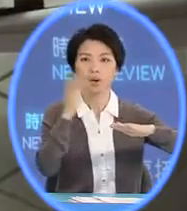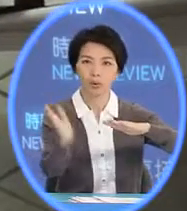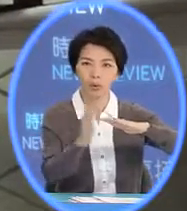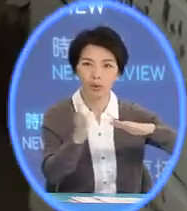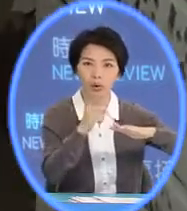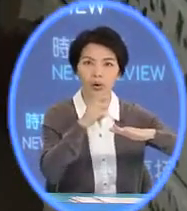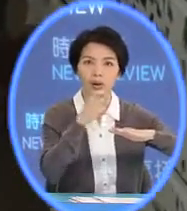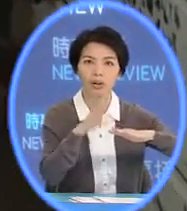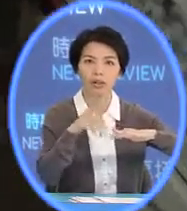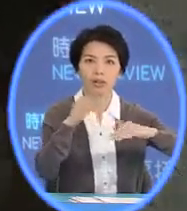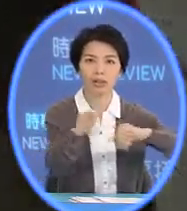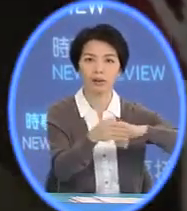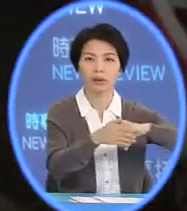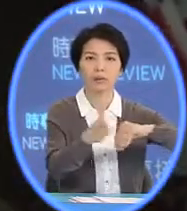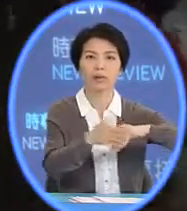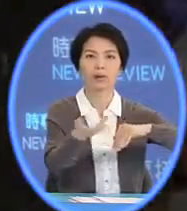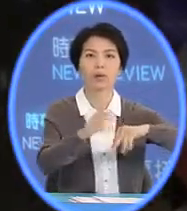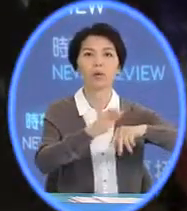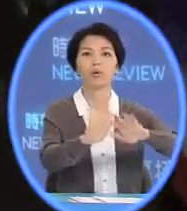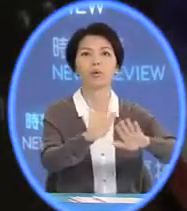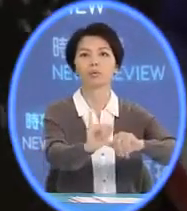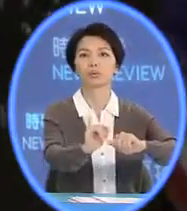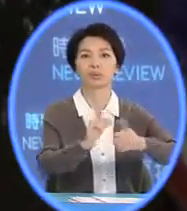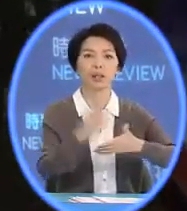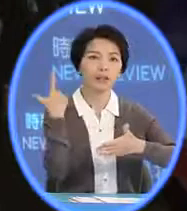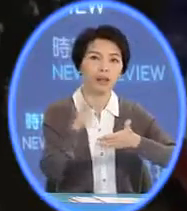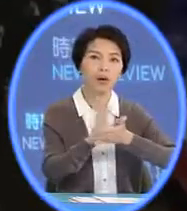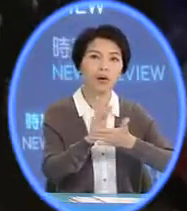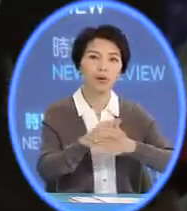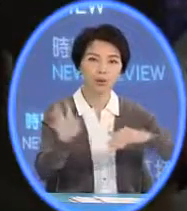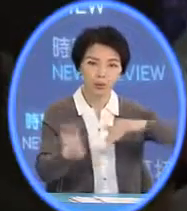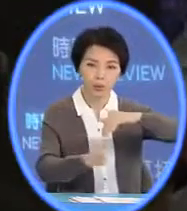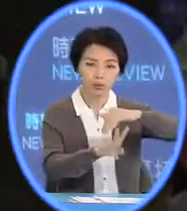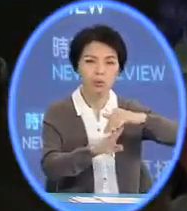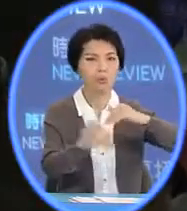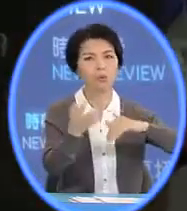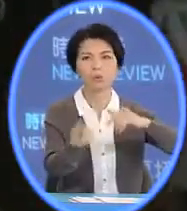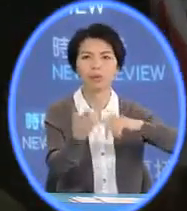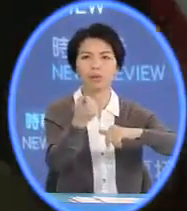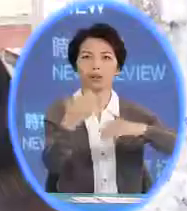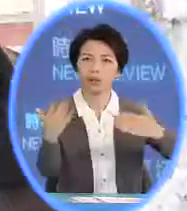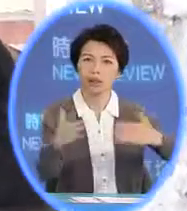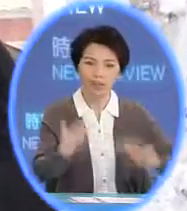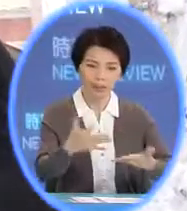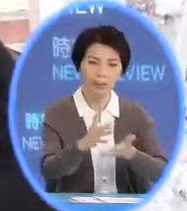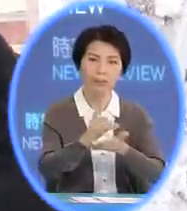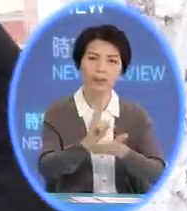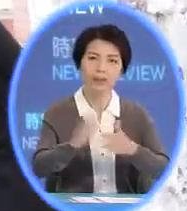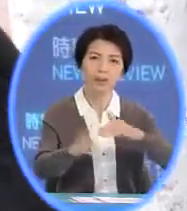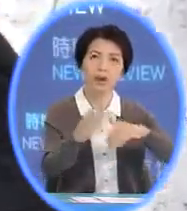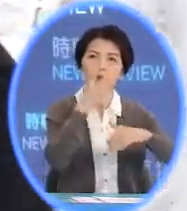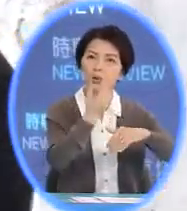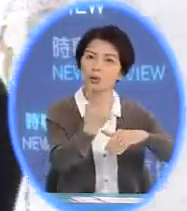上年有些入屋的，没那么厉害。 估計損失幾